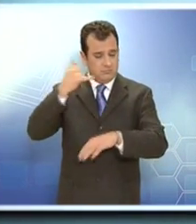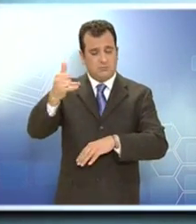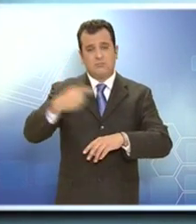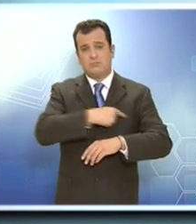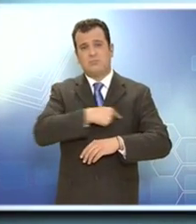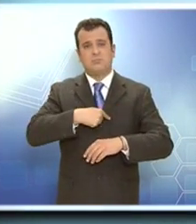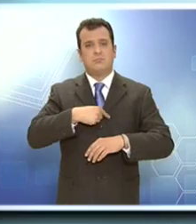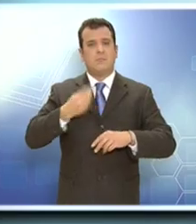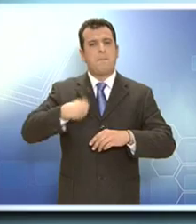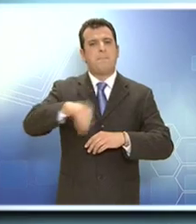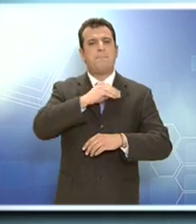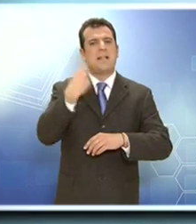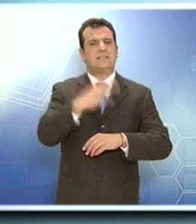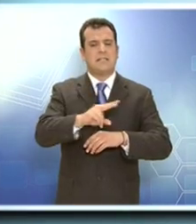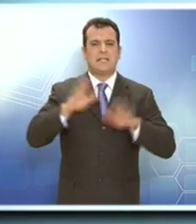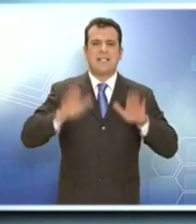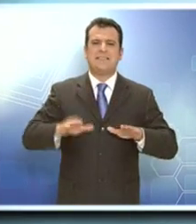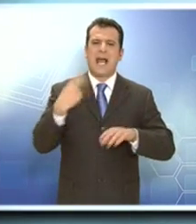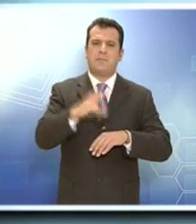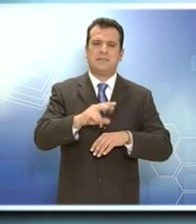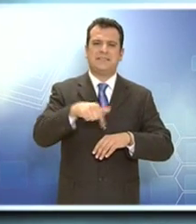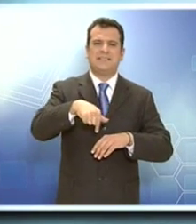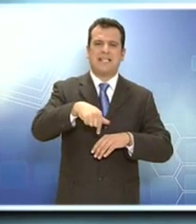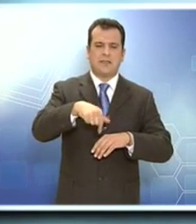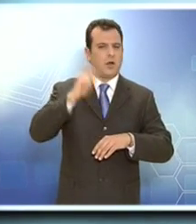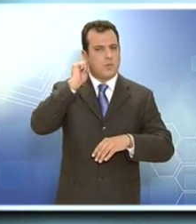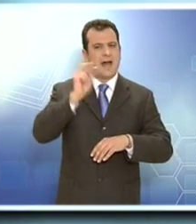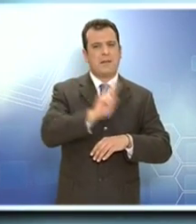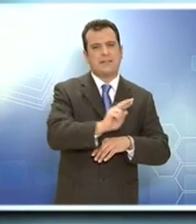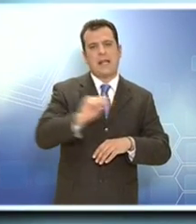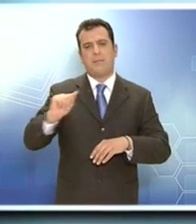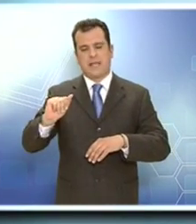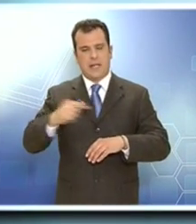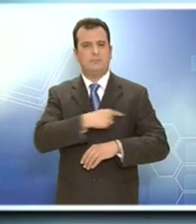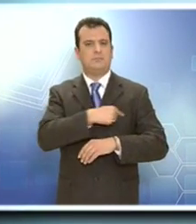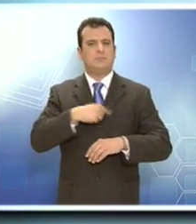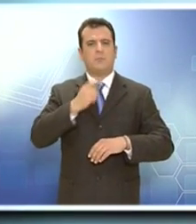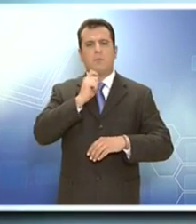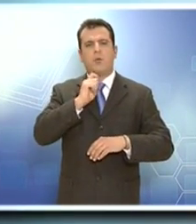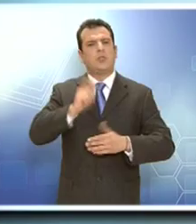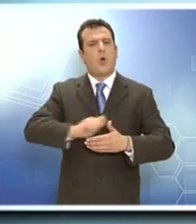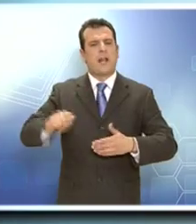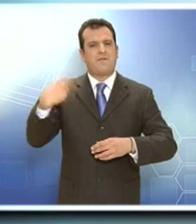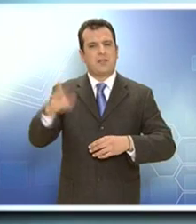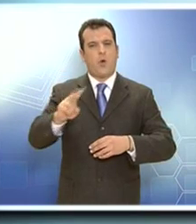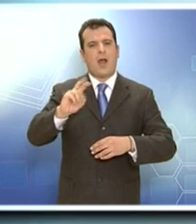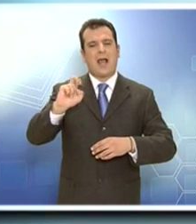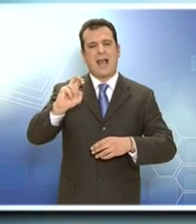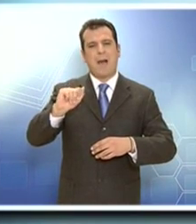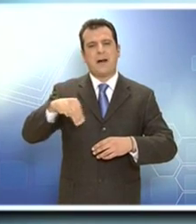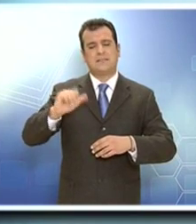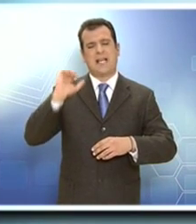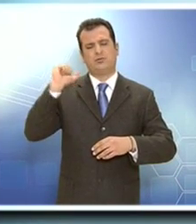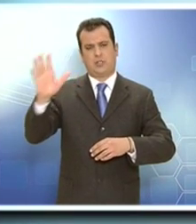τον επικεφαλής της Παλαιστινιακής Ισλαμικής Τζιχάντ, Ραμαντάν Αμπντάλα, και τον επικεφαλής του πολιτικού γραφείου της Χαμάς στο